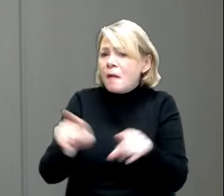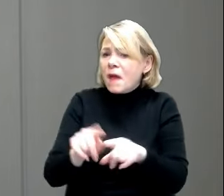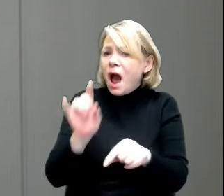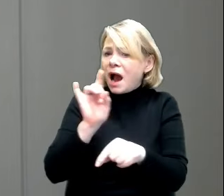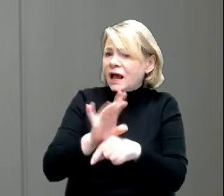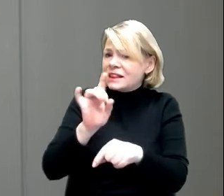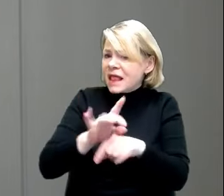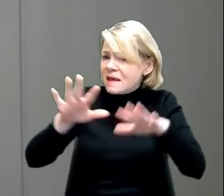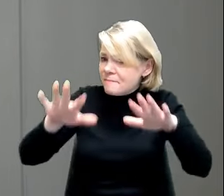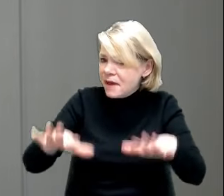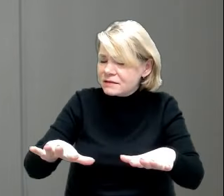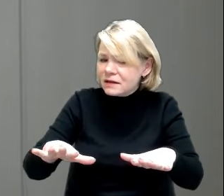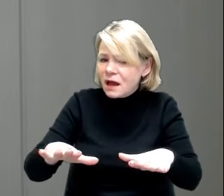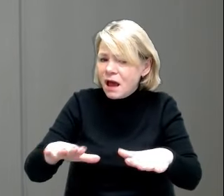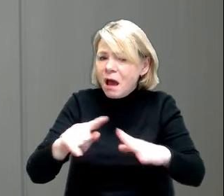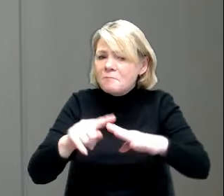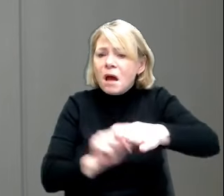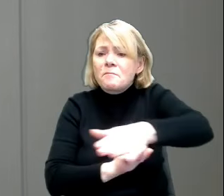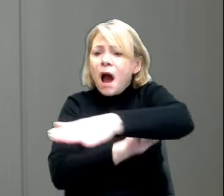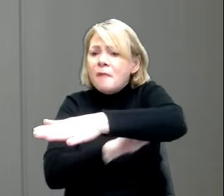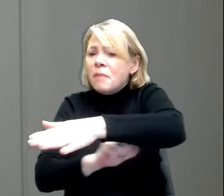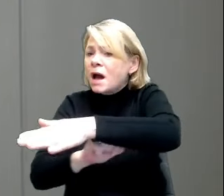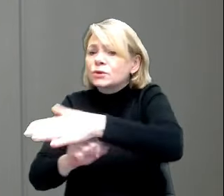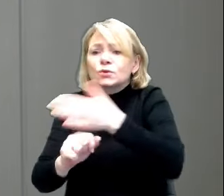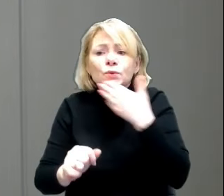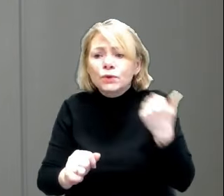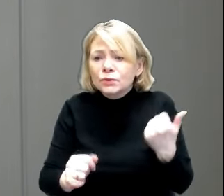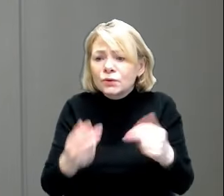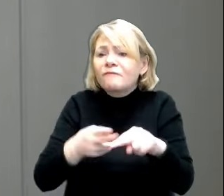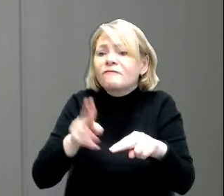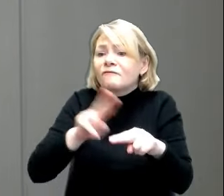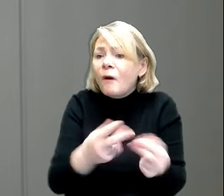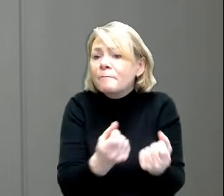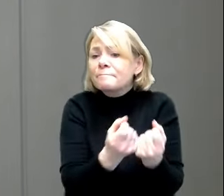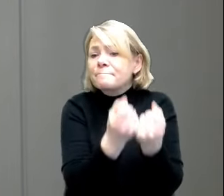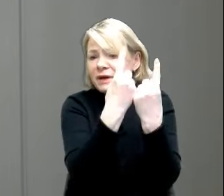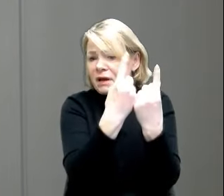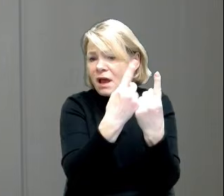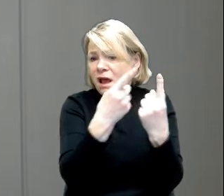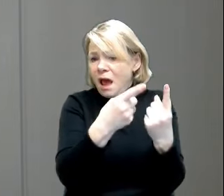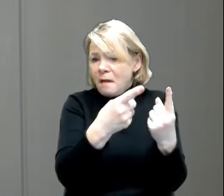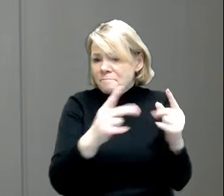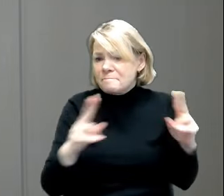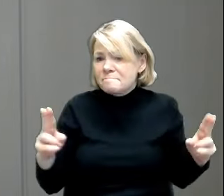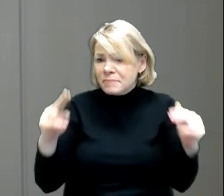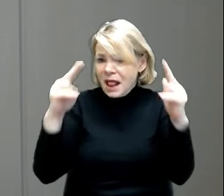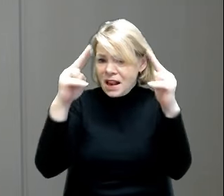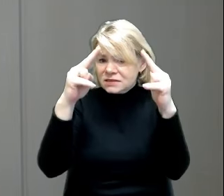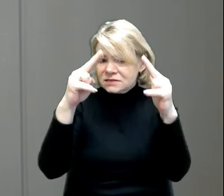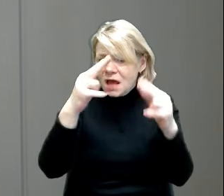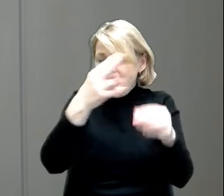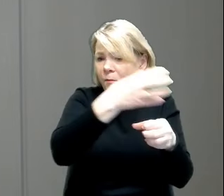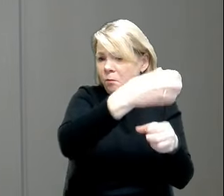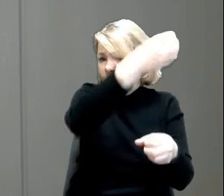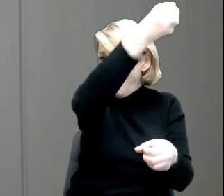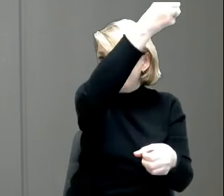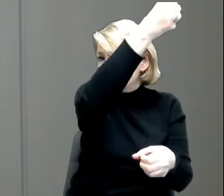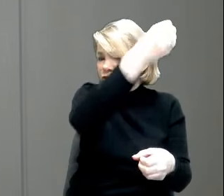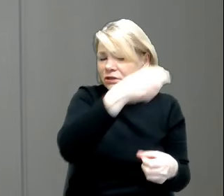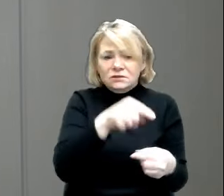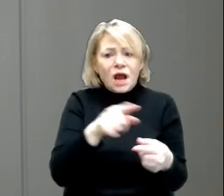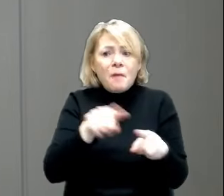atsirado šita pilis kokia ta tai yra bokštas koks čia čia niokio istorijos nėra tai yra kibiras ar ne